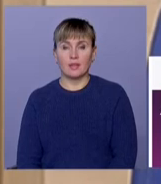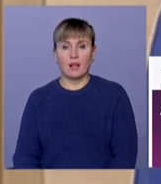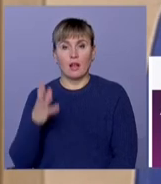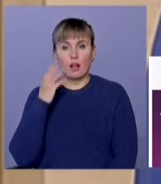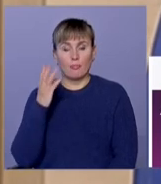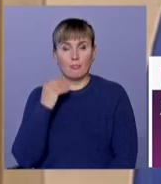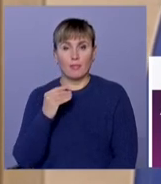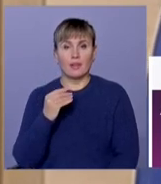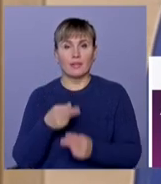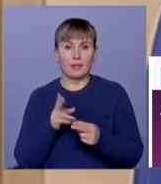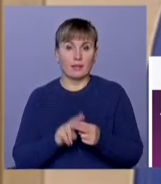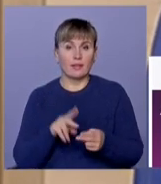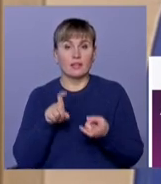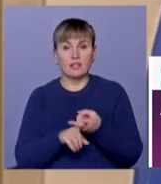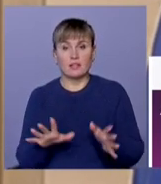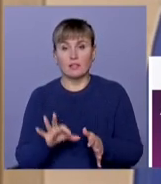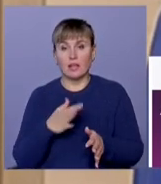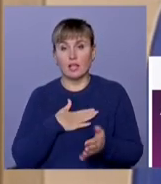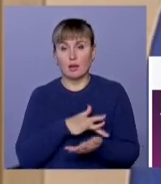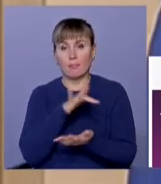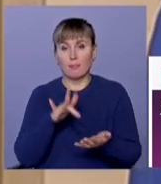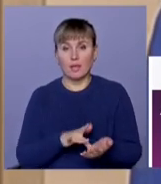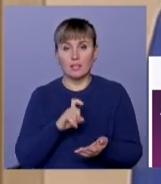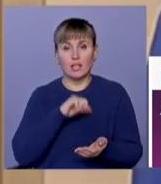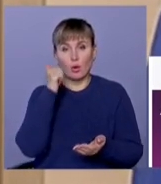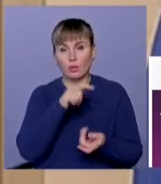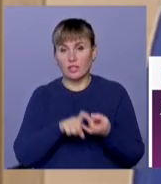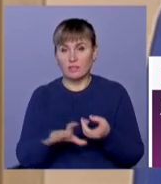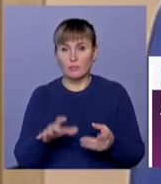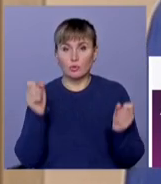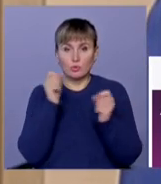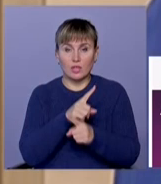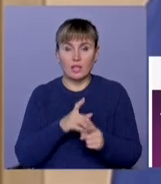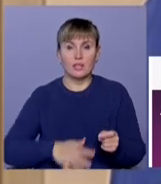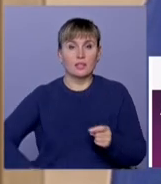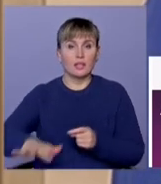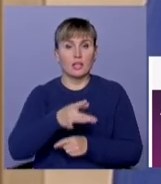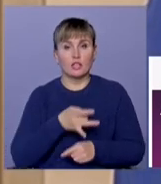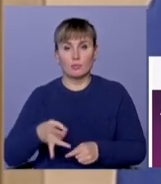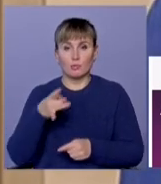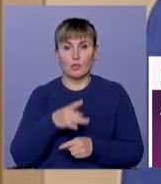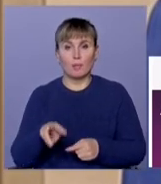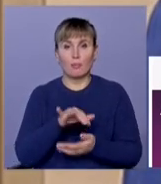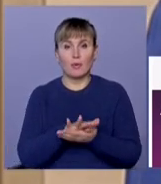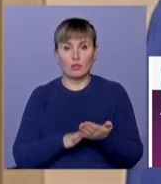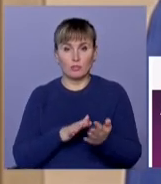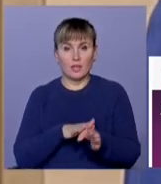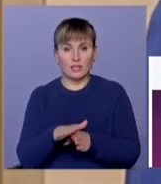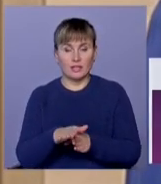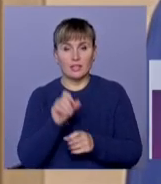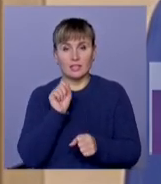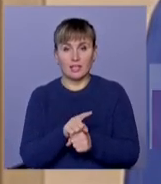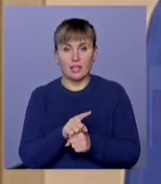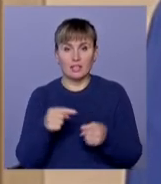Алматы – колыбель независимости. О нашем мегаполисе за годы независимости узнали далеко за пределами республики. Мы продолжим реализацию